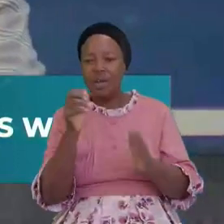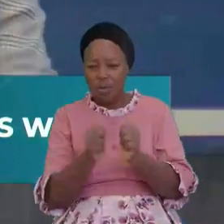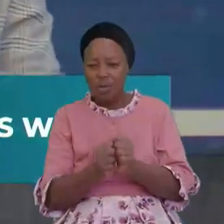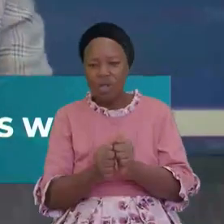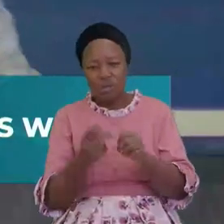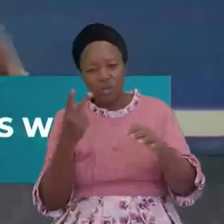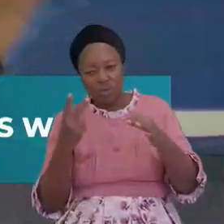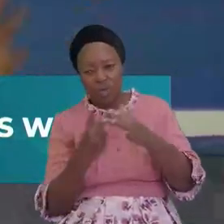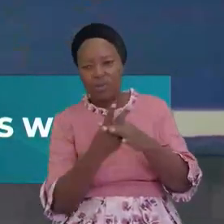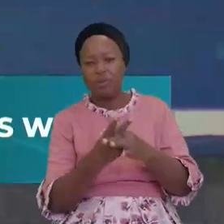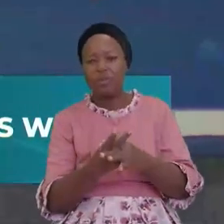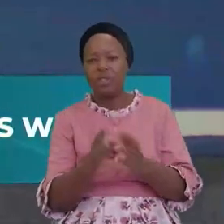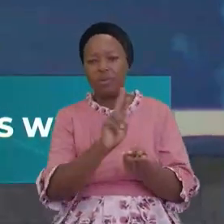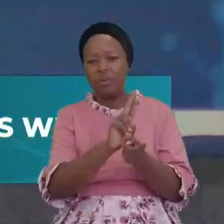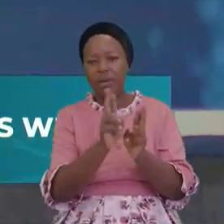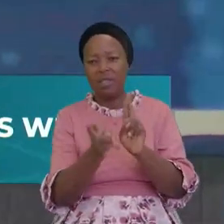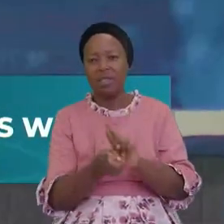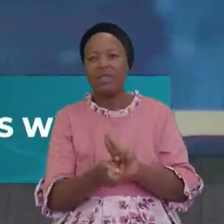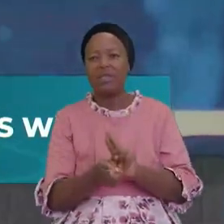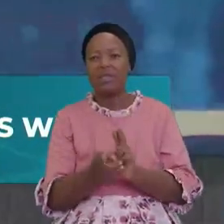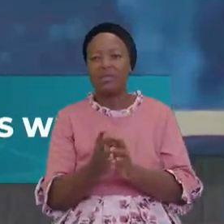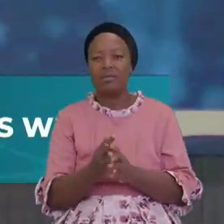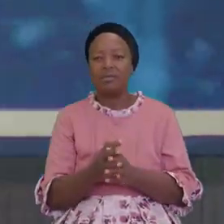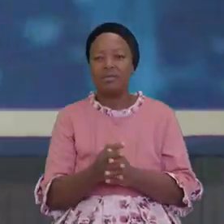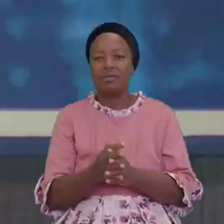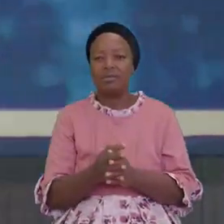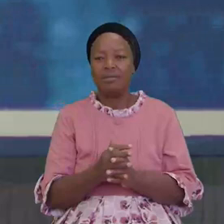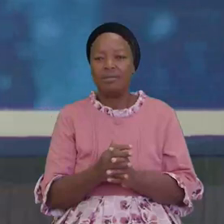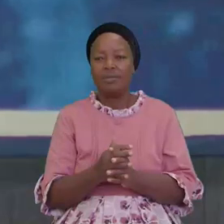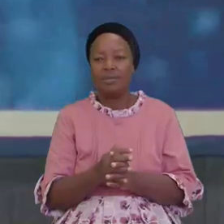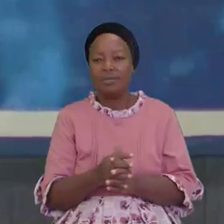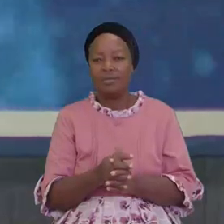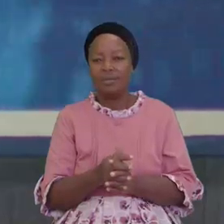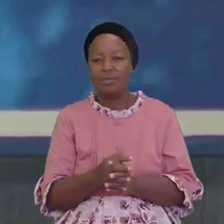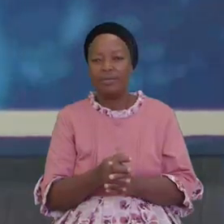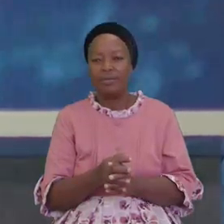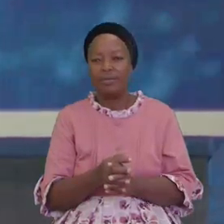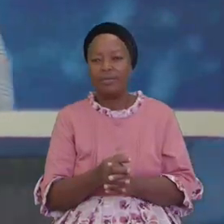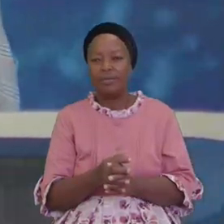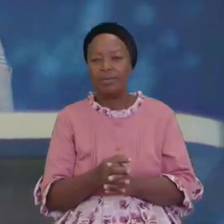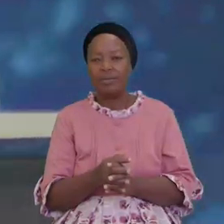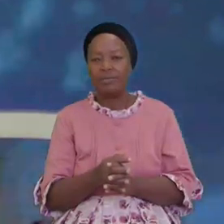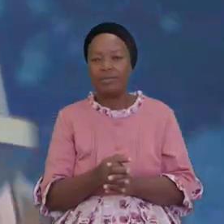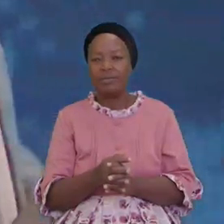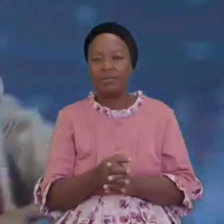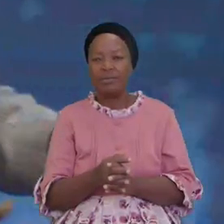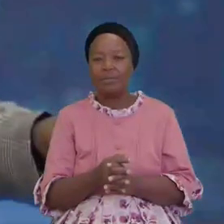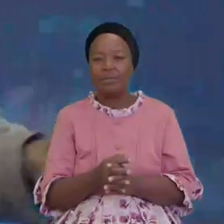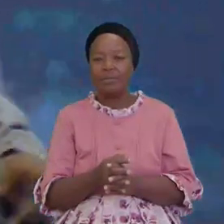Abandonner tous les secrets abominables avec une repentance transparente.